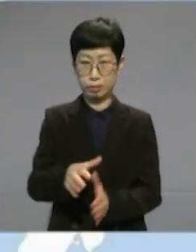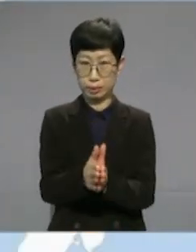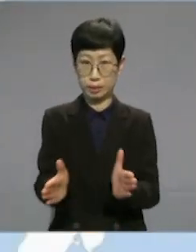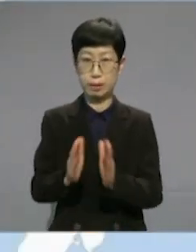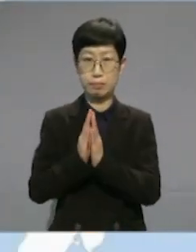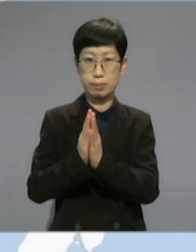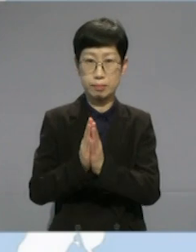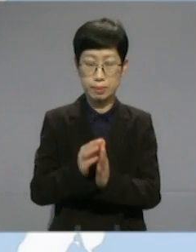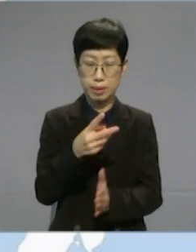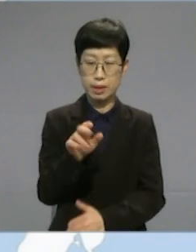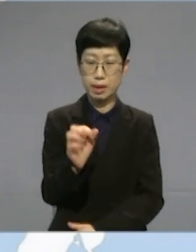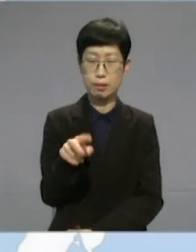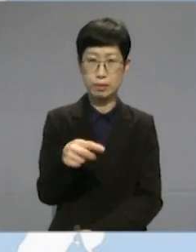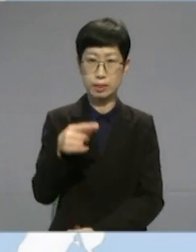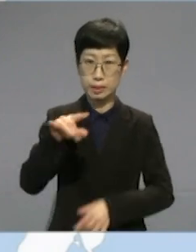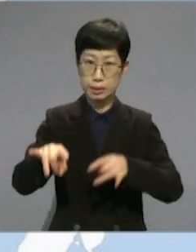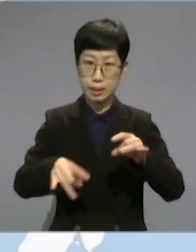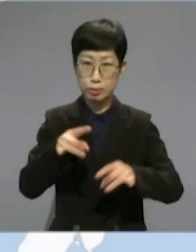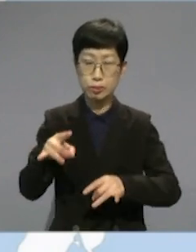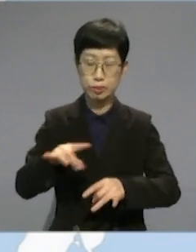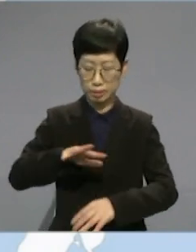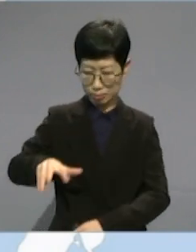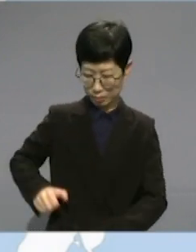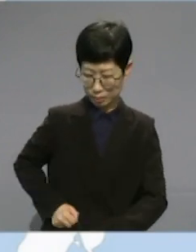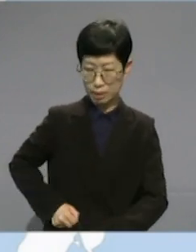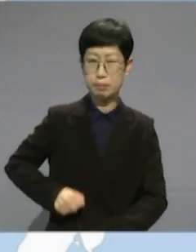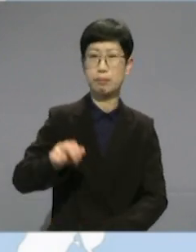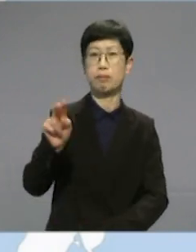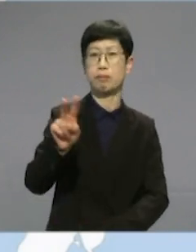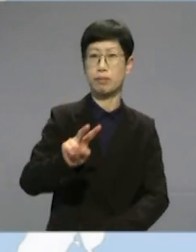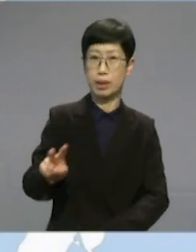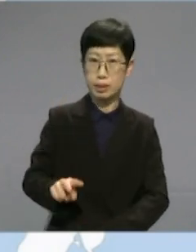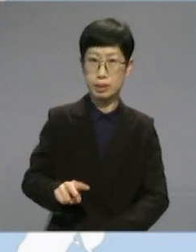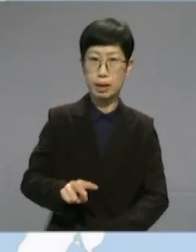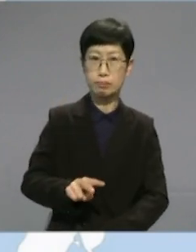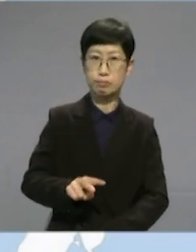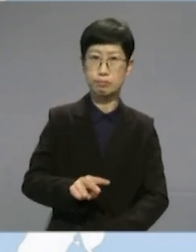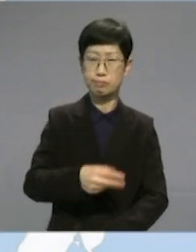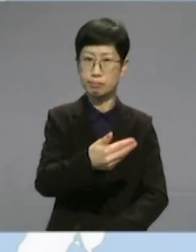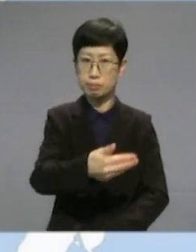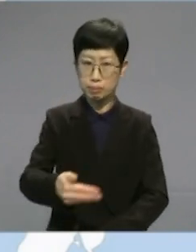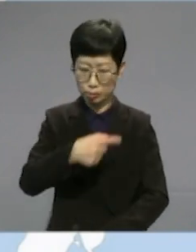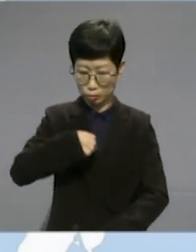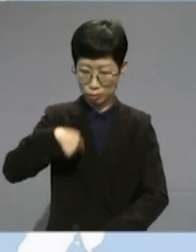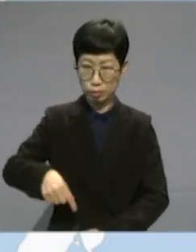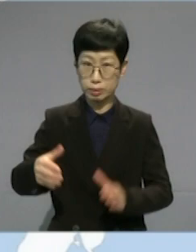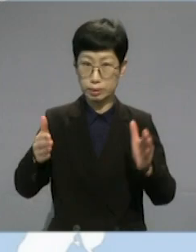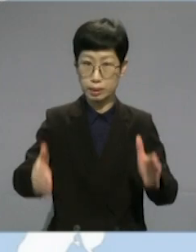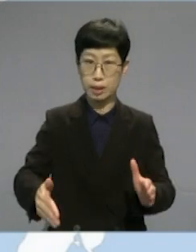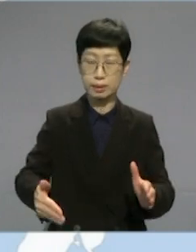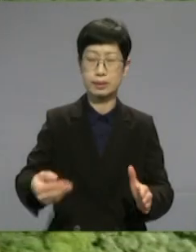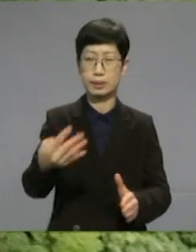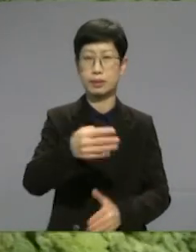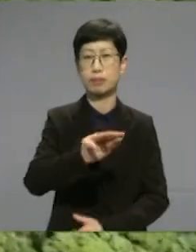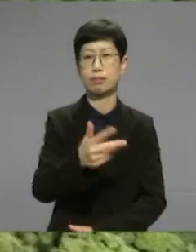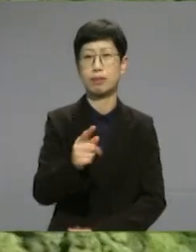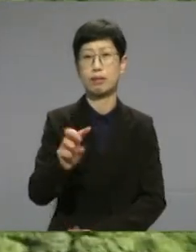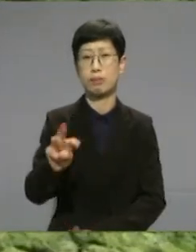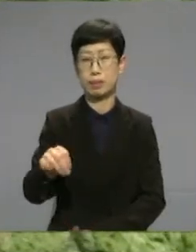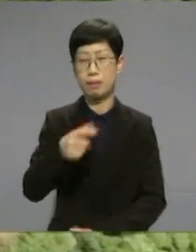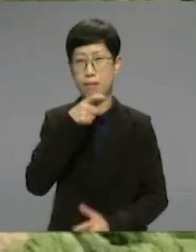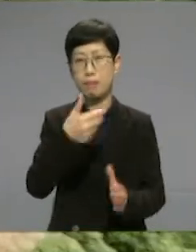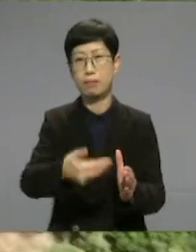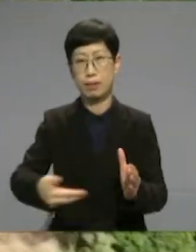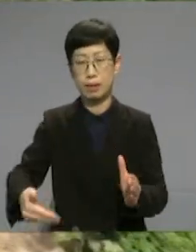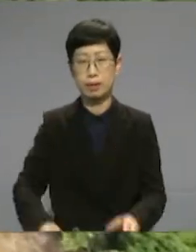라오스 태국 캄보디아 베트남을 거쳐 남중 국회로 흐르는 길이 4,800km 강입니다 남미